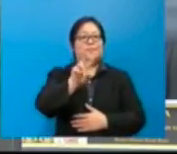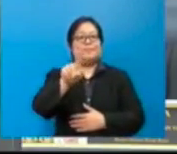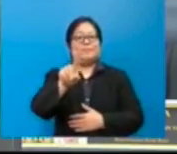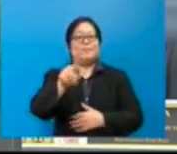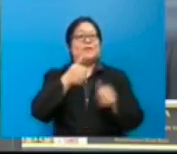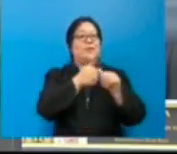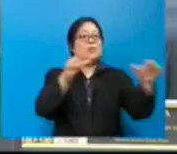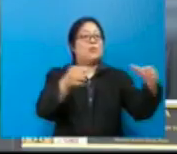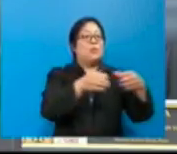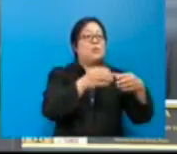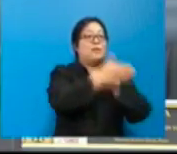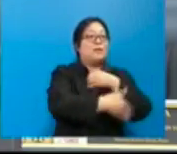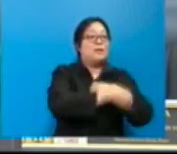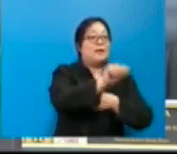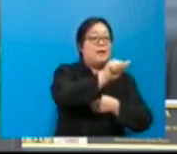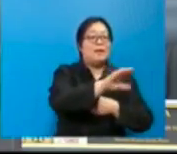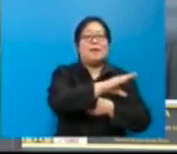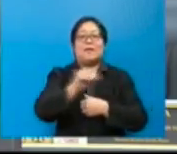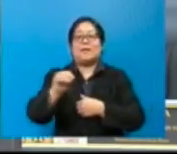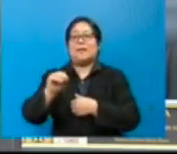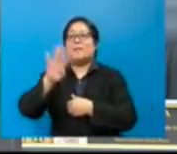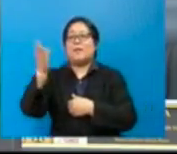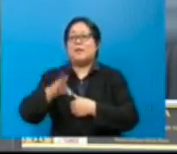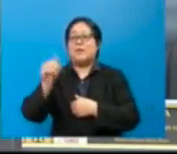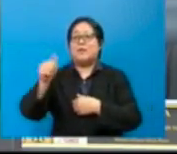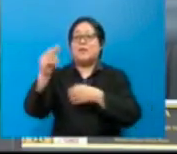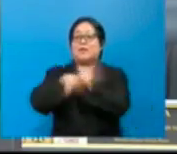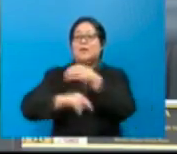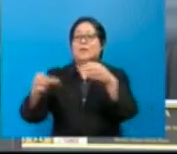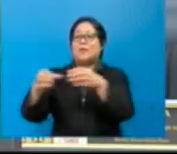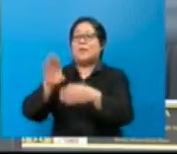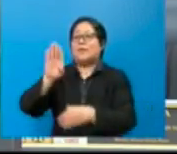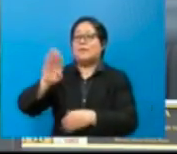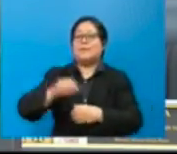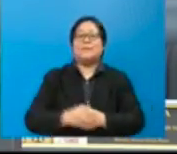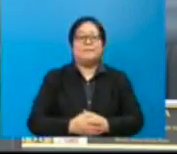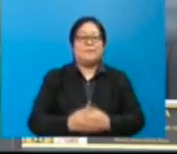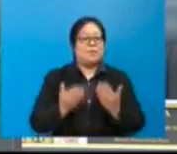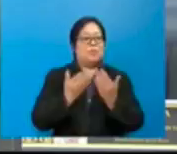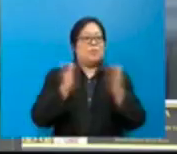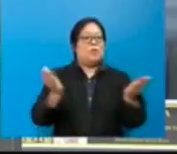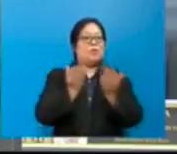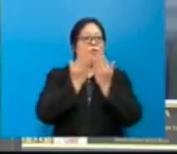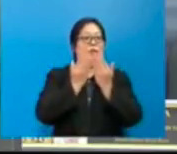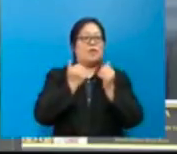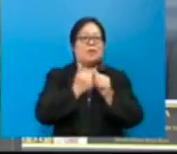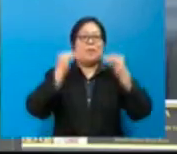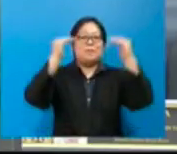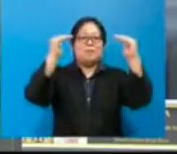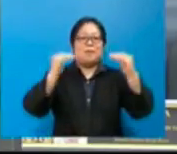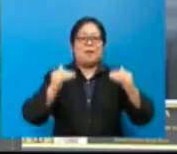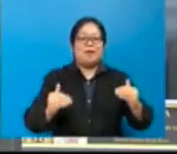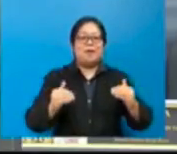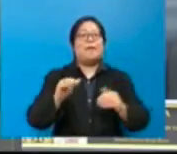negeri kumpulan A dan 4 Oktober 2021 bagi negeri kumpulan B. Pembukaan sekolah dibuat secara berperingkat mengikut